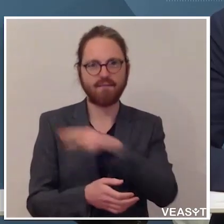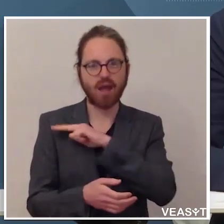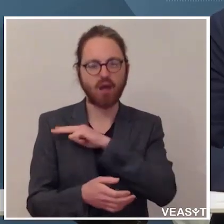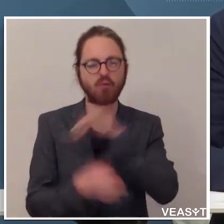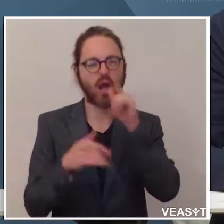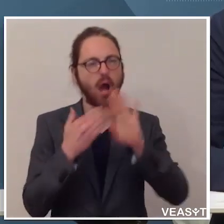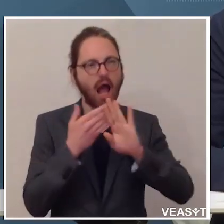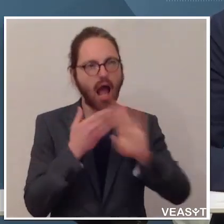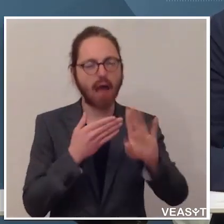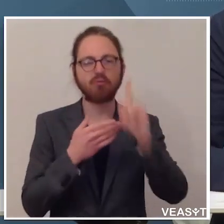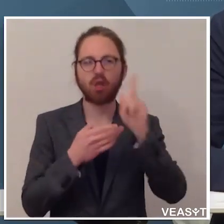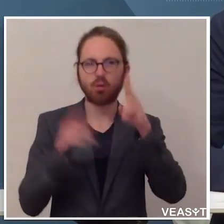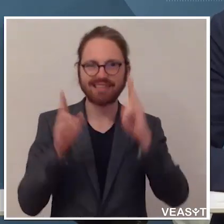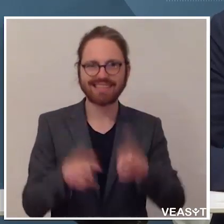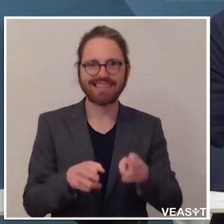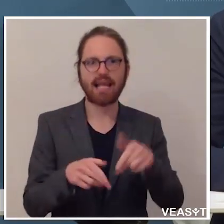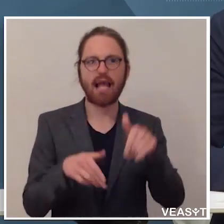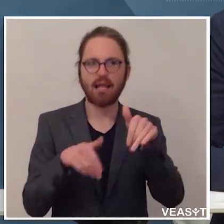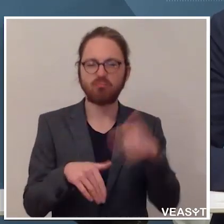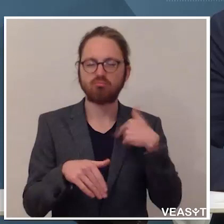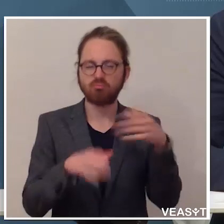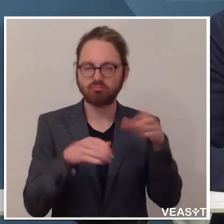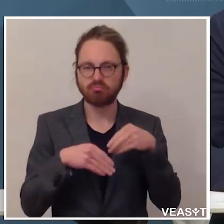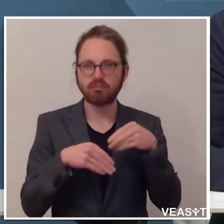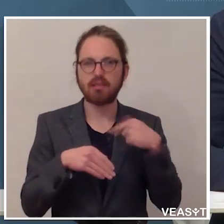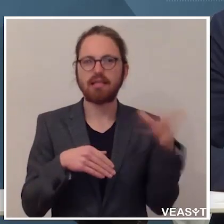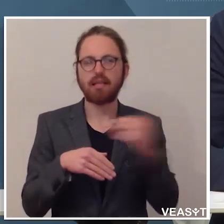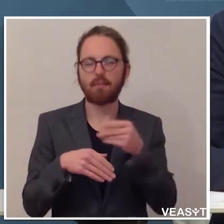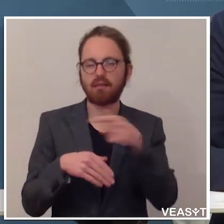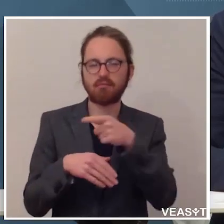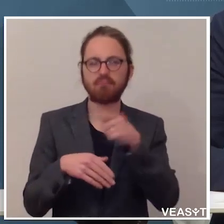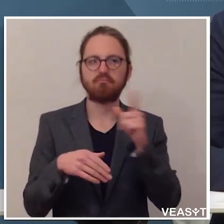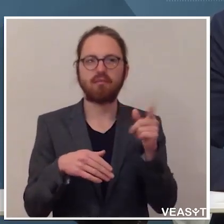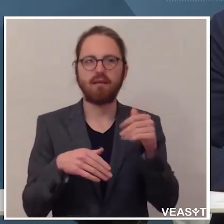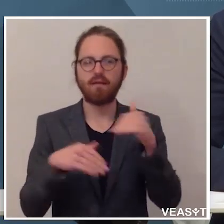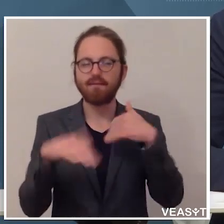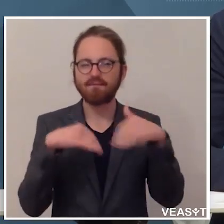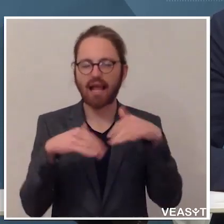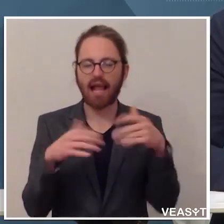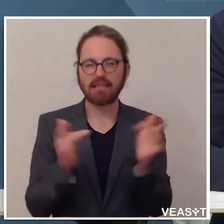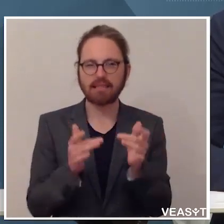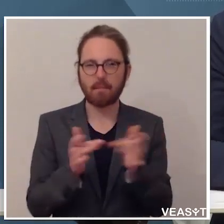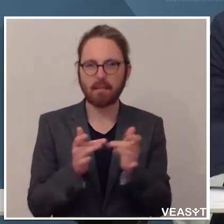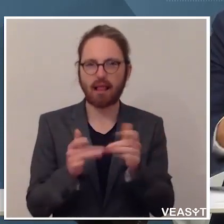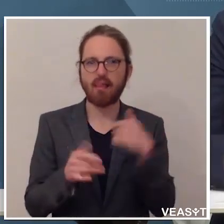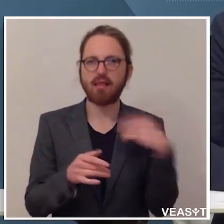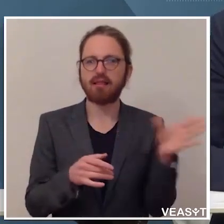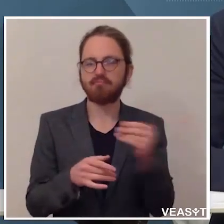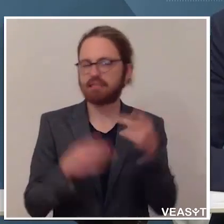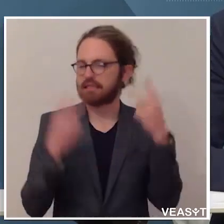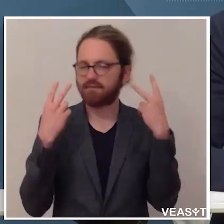die Sicherheit gewährleistet werden kann auf unseren Verkehrsmitteln. Das ist ganz, ganz wichtig, damit wir eben